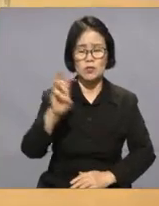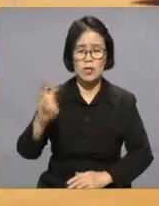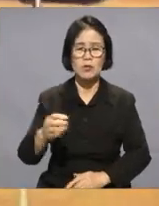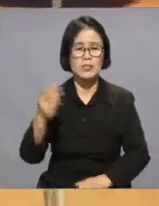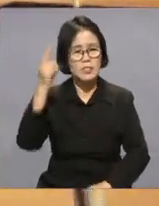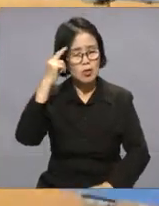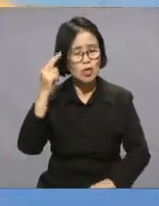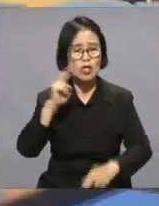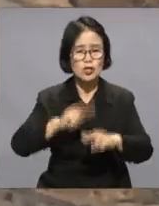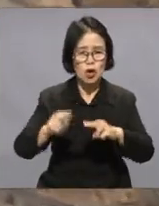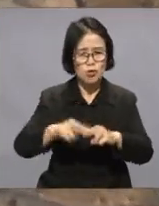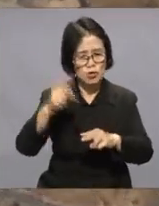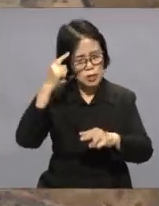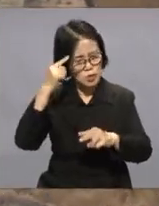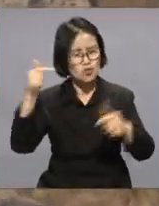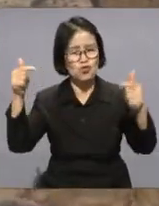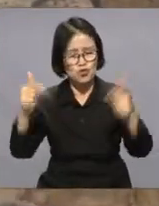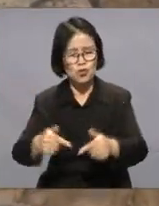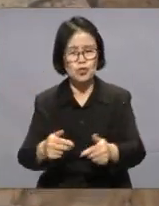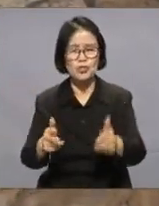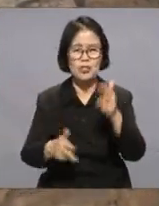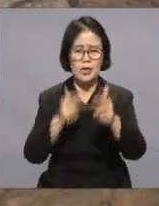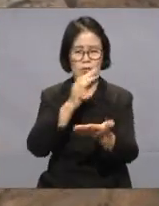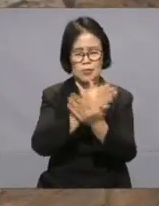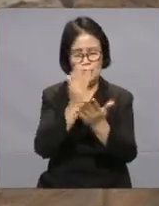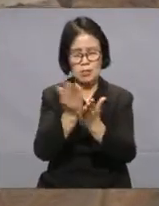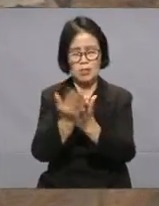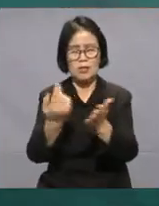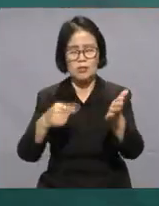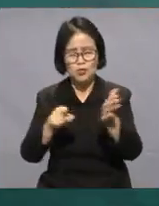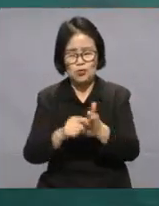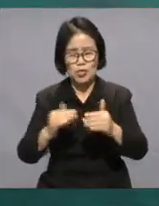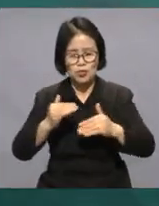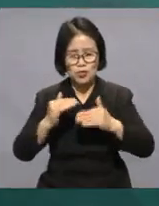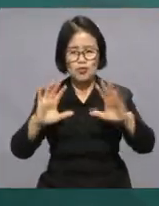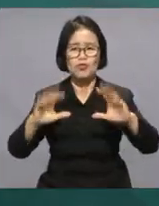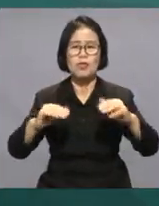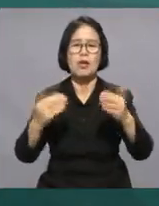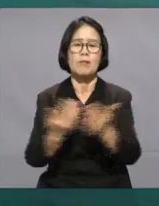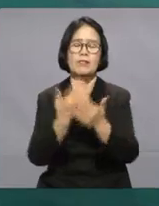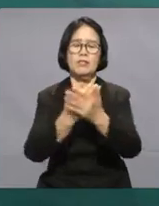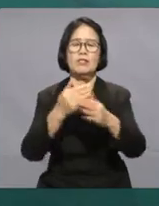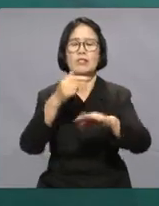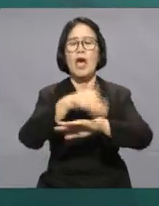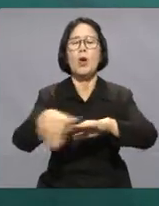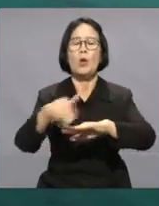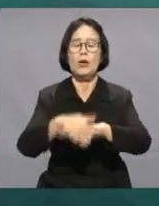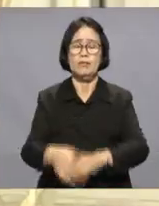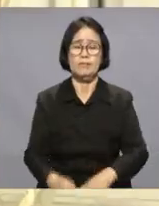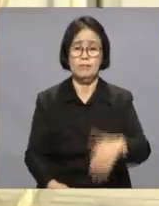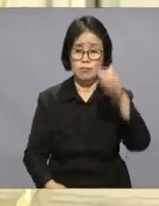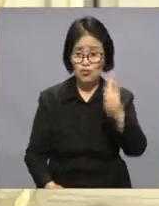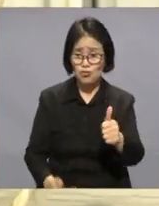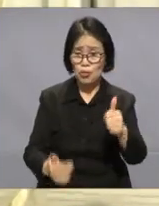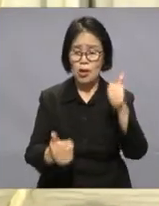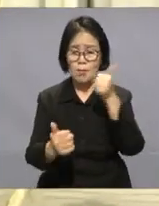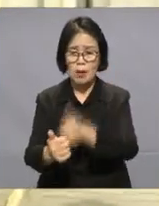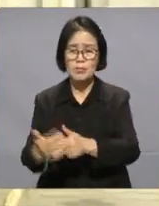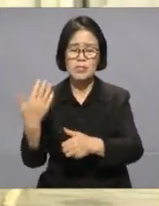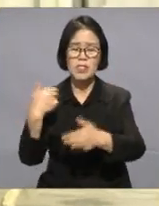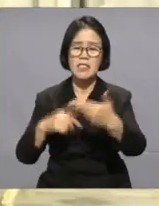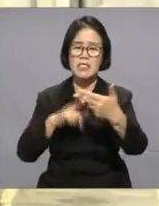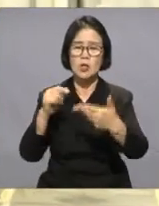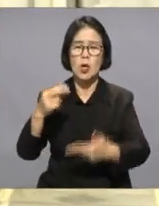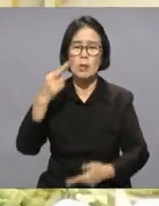사우디가 석유 의존도를 낮추고 산업 다각화를 위해 추진하는 국가 발전 계획입니다. 시 주석의 방문은 지난 7월